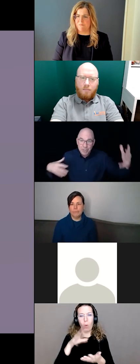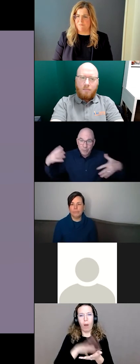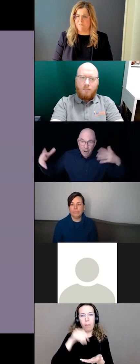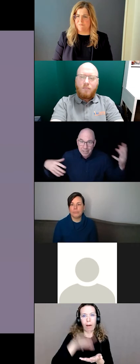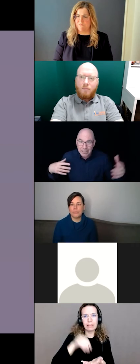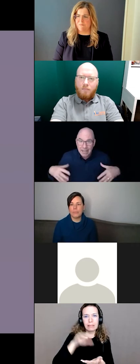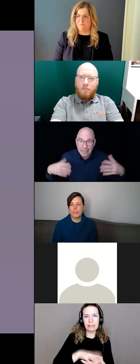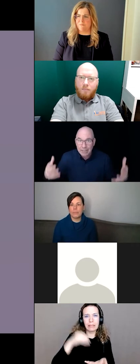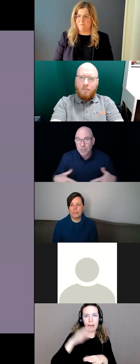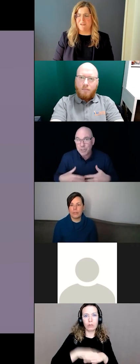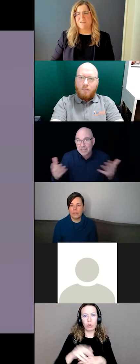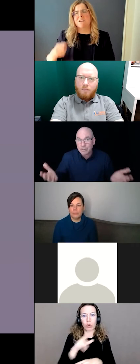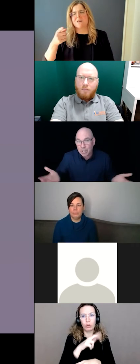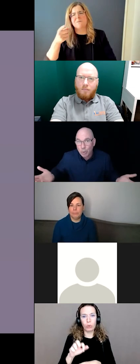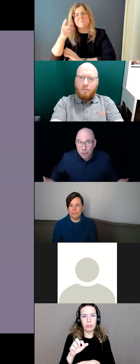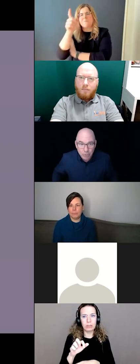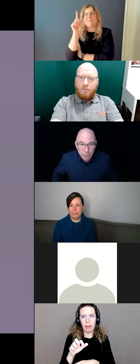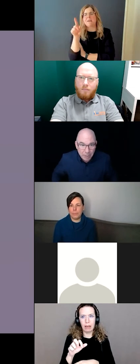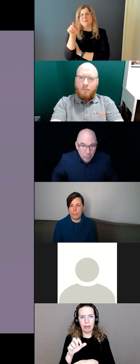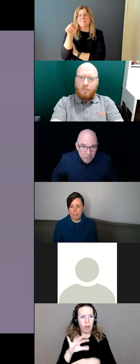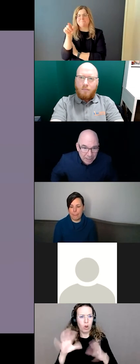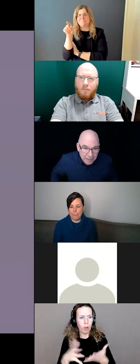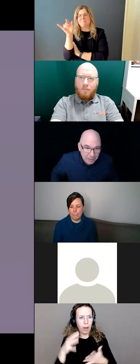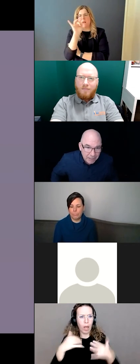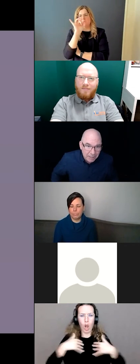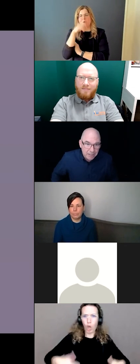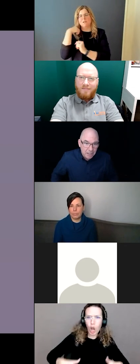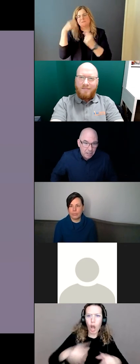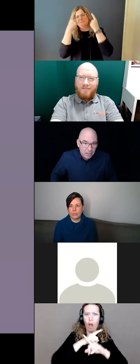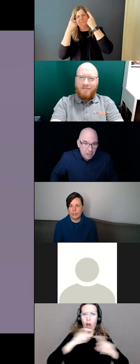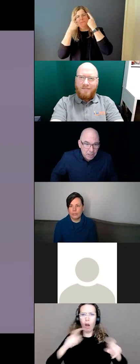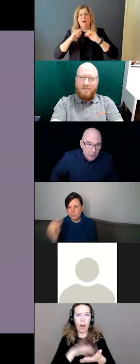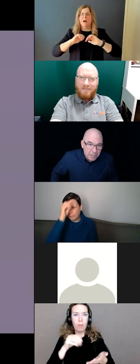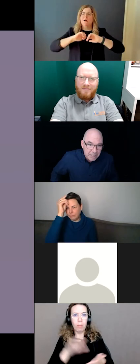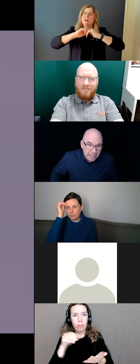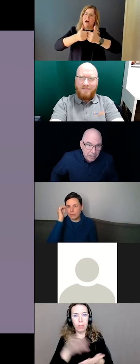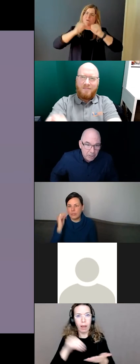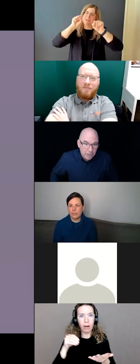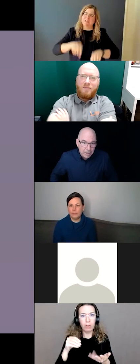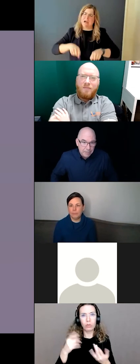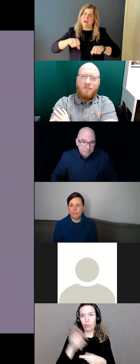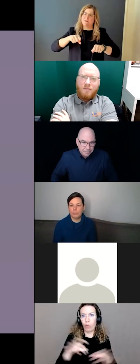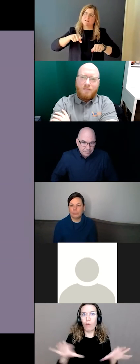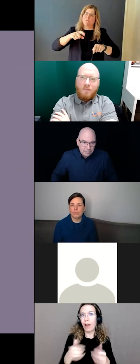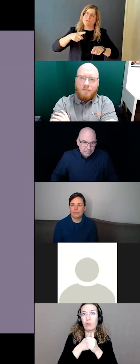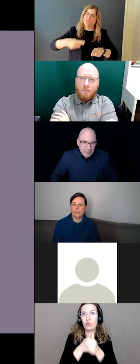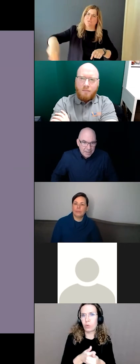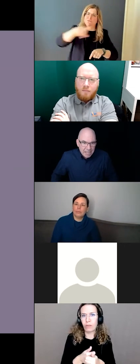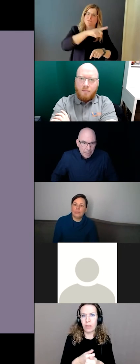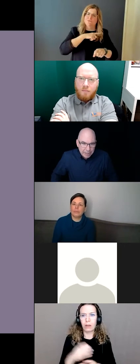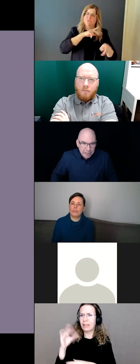360 degrés, comment utiliser le corps. Pour l'apprendre, il faut que quelqu'un fasse un suivi. Cynthia, veux-tu faire des